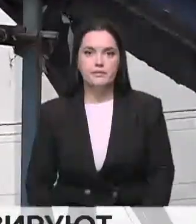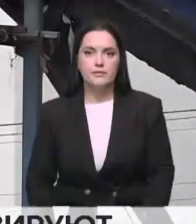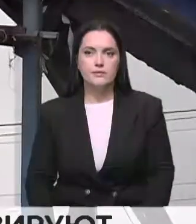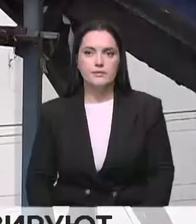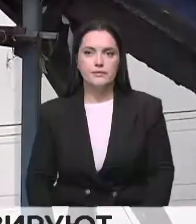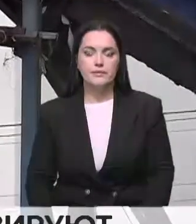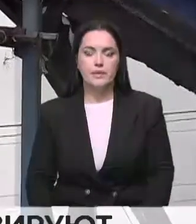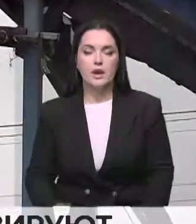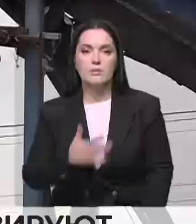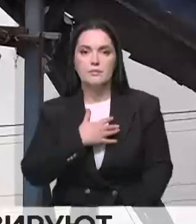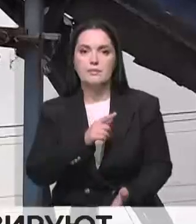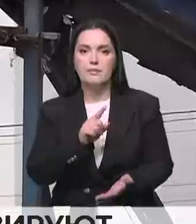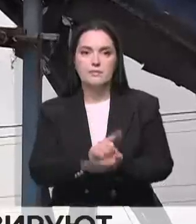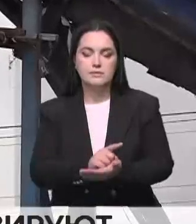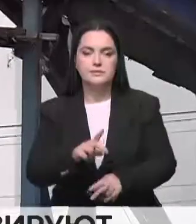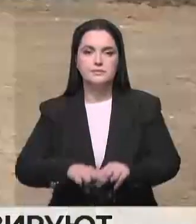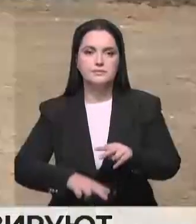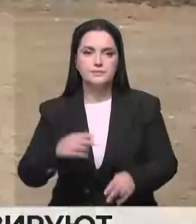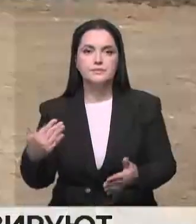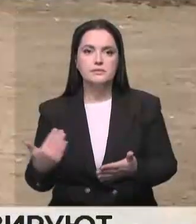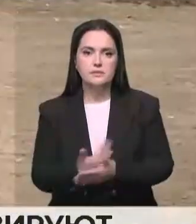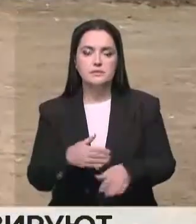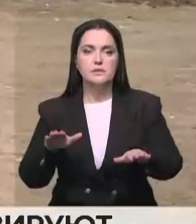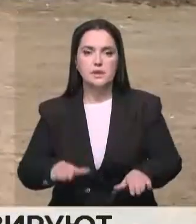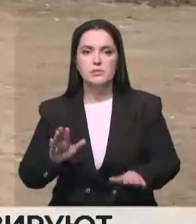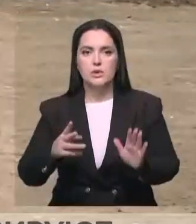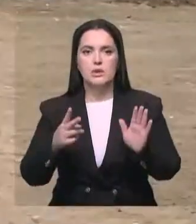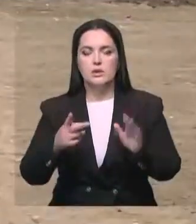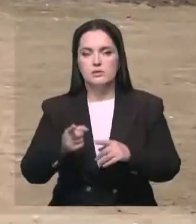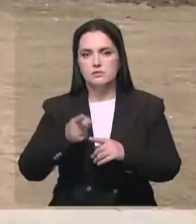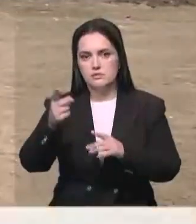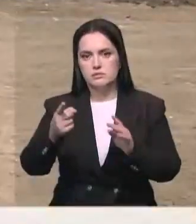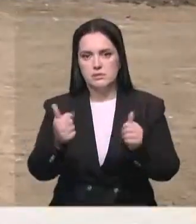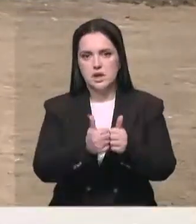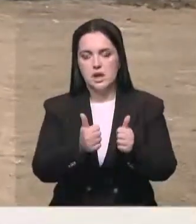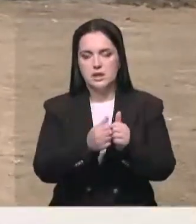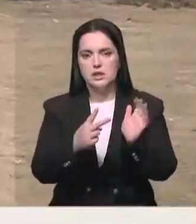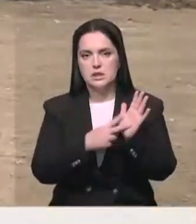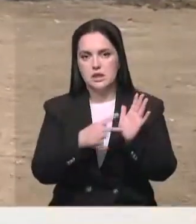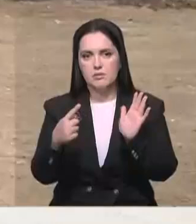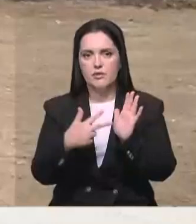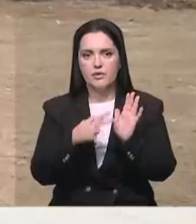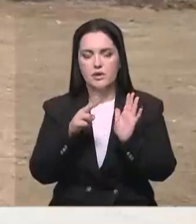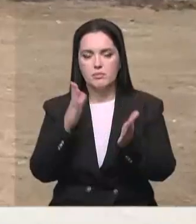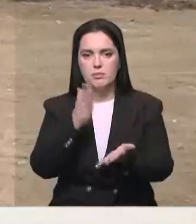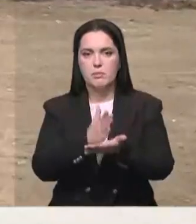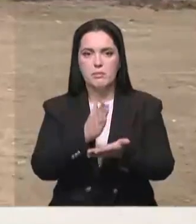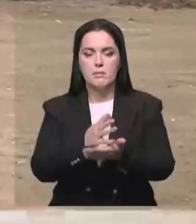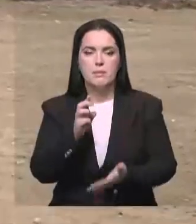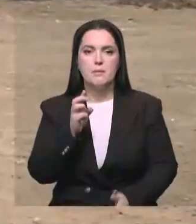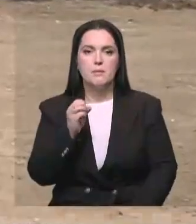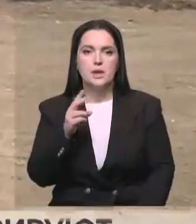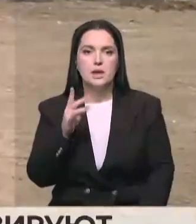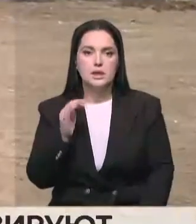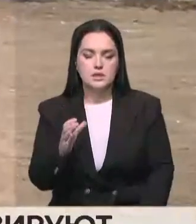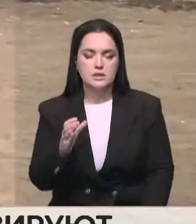Мы должны построить новый полигон, который будет находиться в 7-8 километрах отсюда, в сторону поселка Белес.